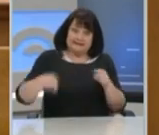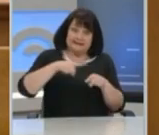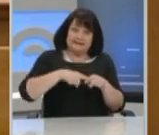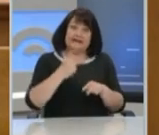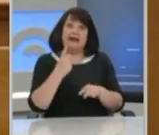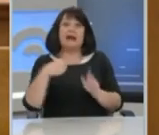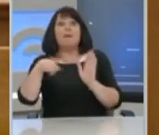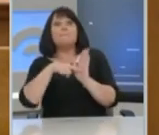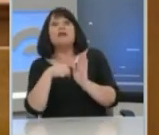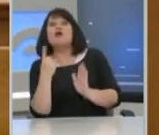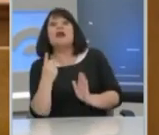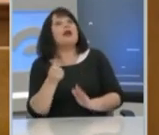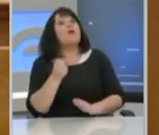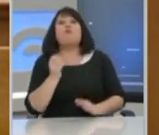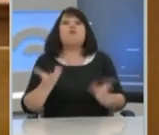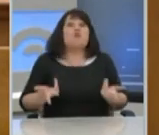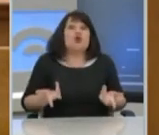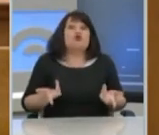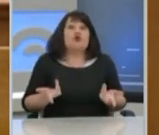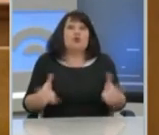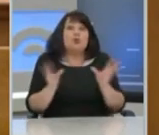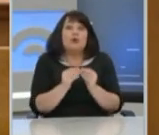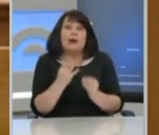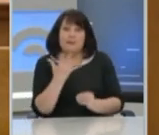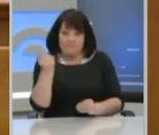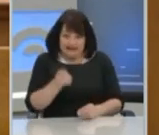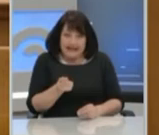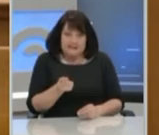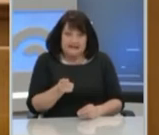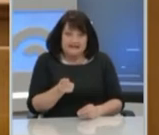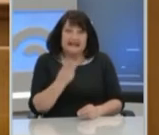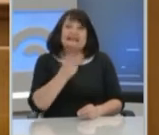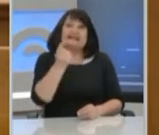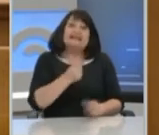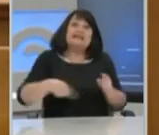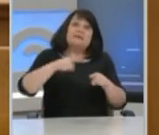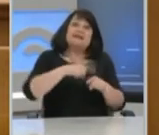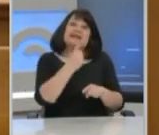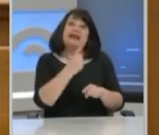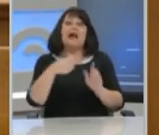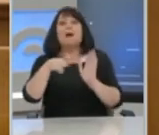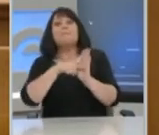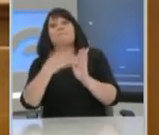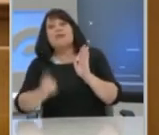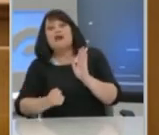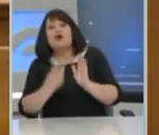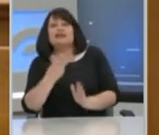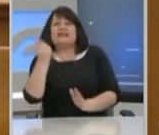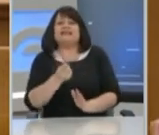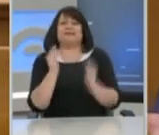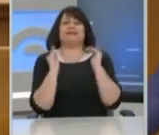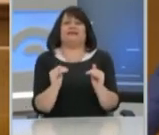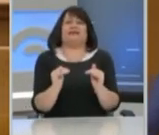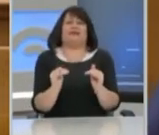μείον 1, πόσο κάνει? 5,5. 3,5 συν 1 μείον 1, 3,5.